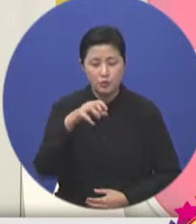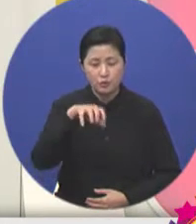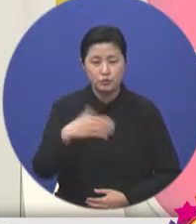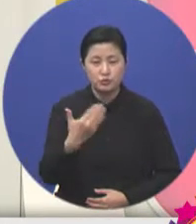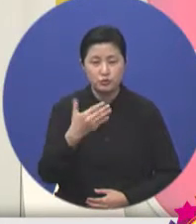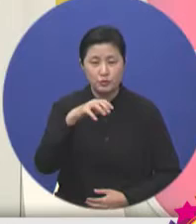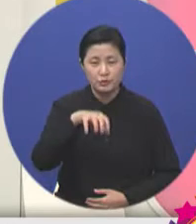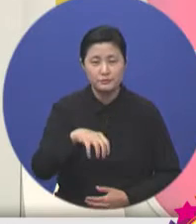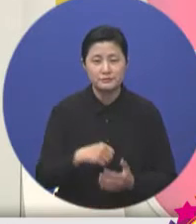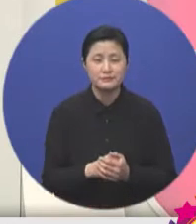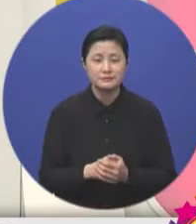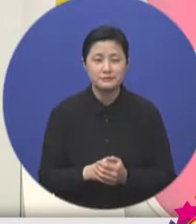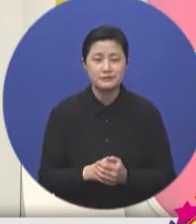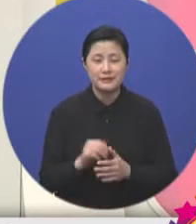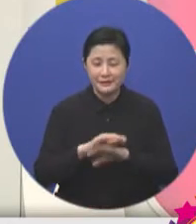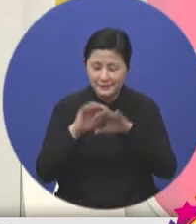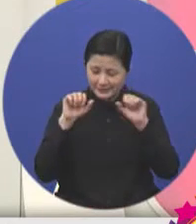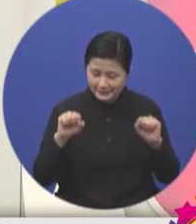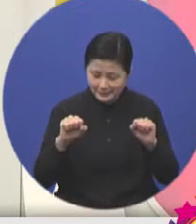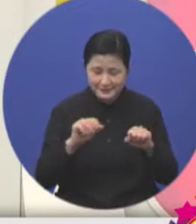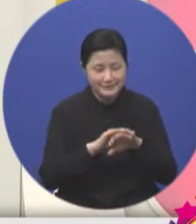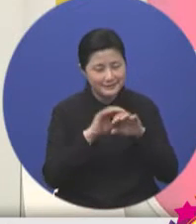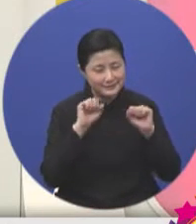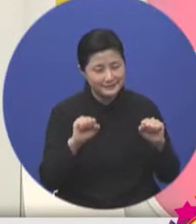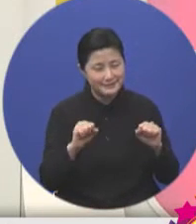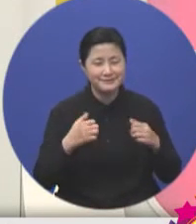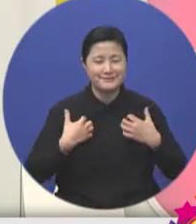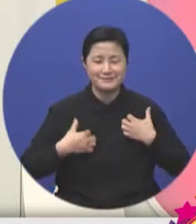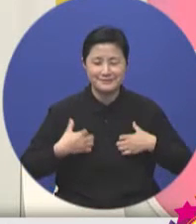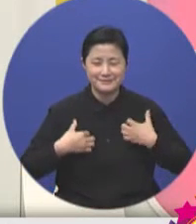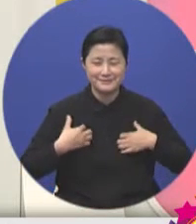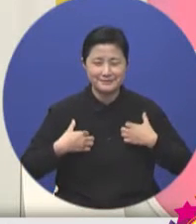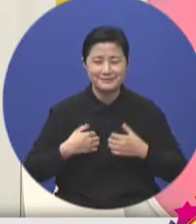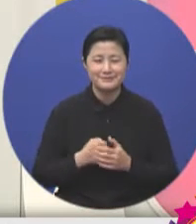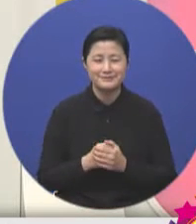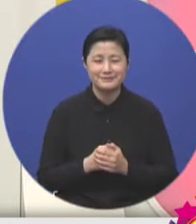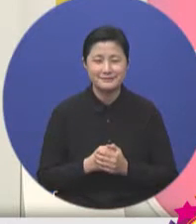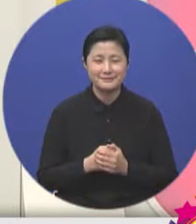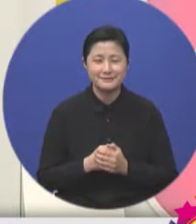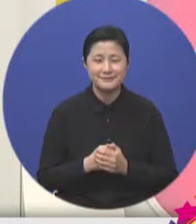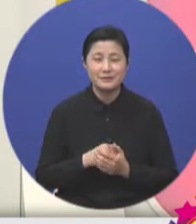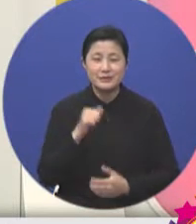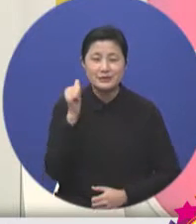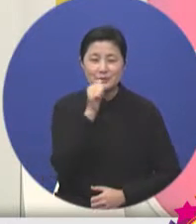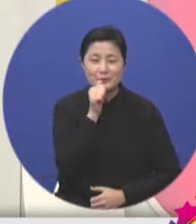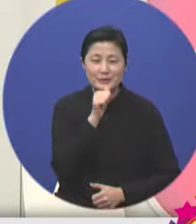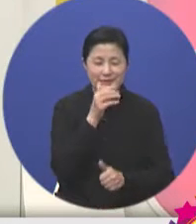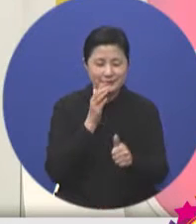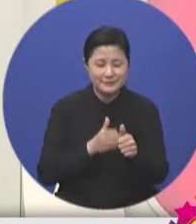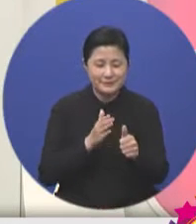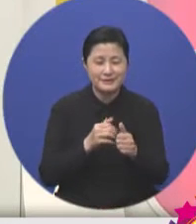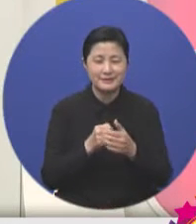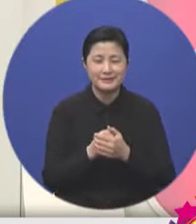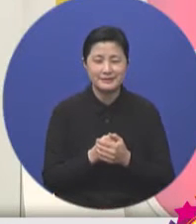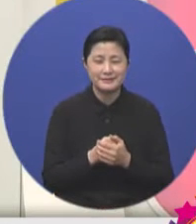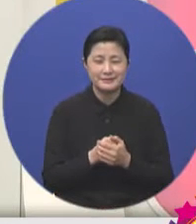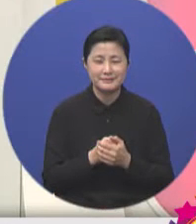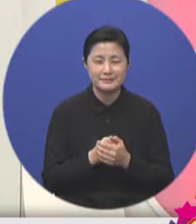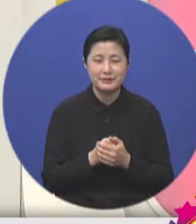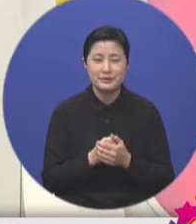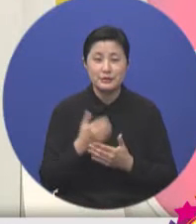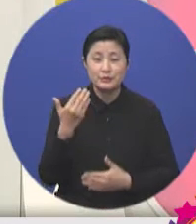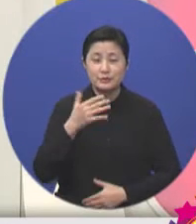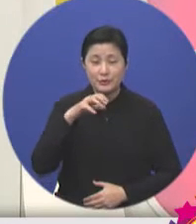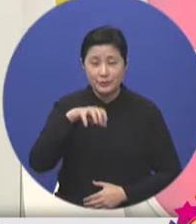안녕하세요. 네, 안녕하세요. 안녕하세요. 아유. 네, 반갑습니다. 소개 부탁드릴게요. 네,